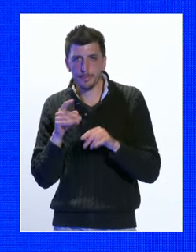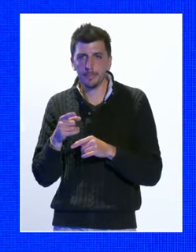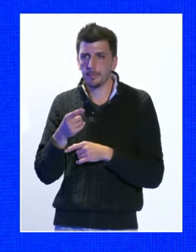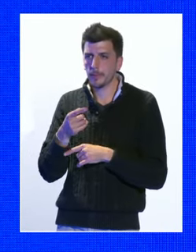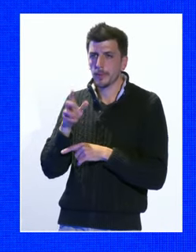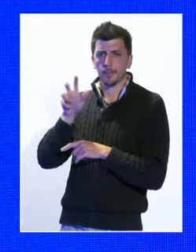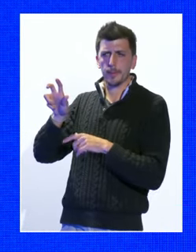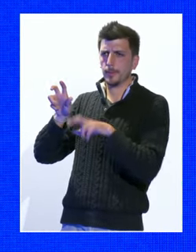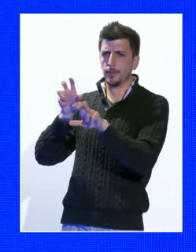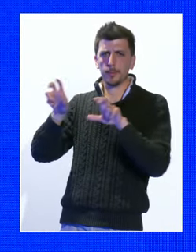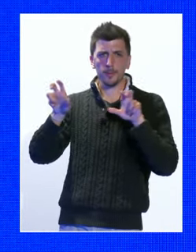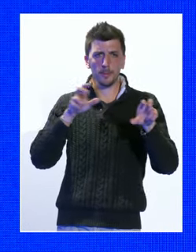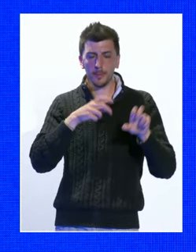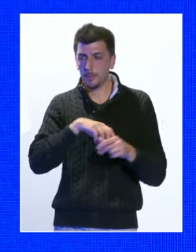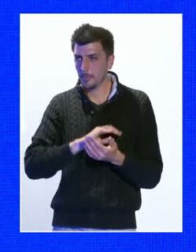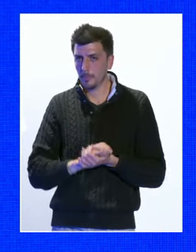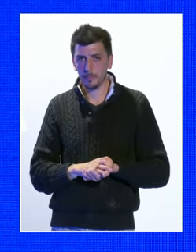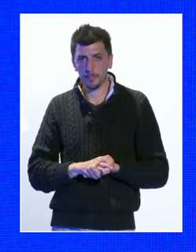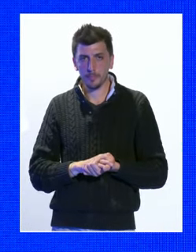dans les rangs des autres.